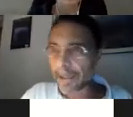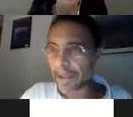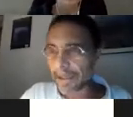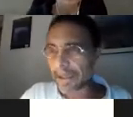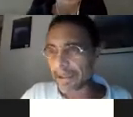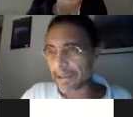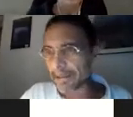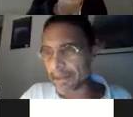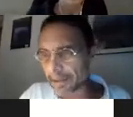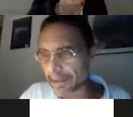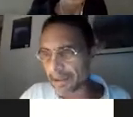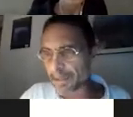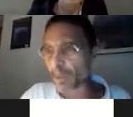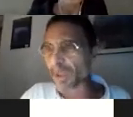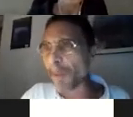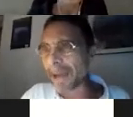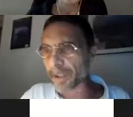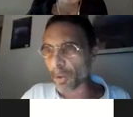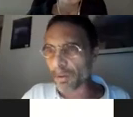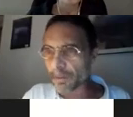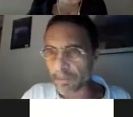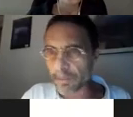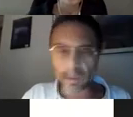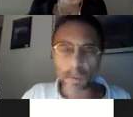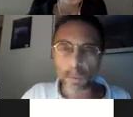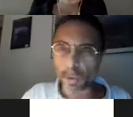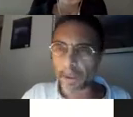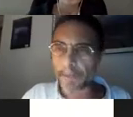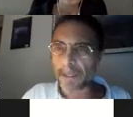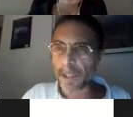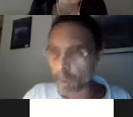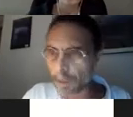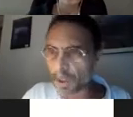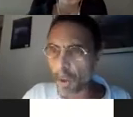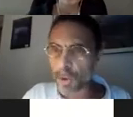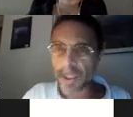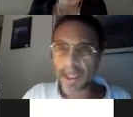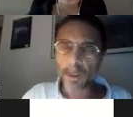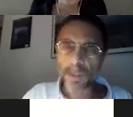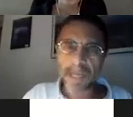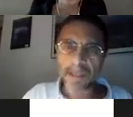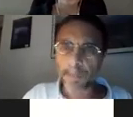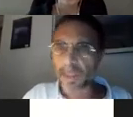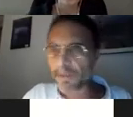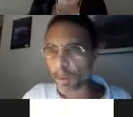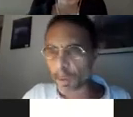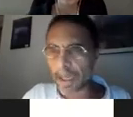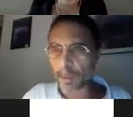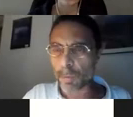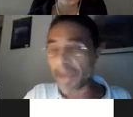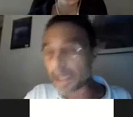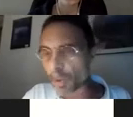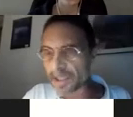Allora, l'aspetto traumatico, dato a conclusione, secondo gli psicologi non c'è niente di più terrifico di